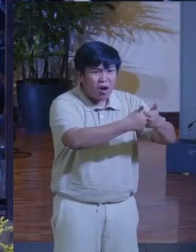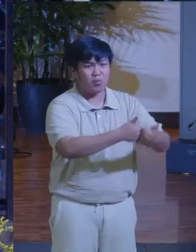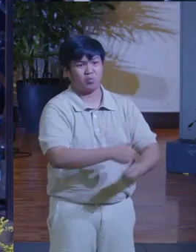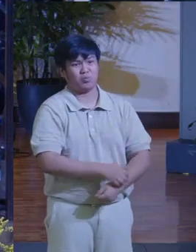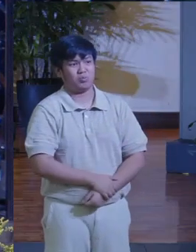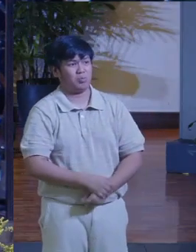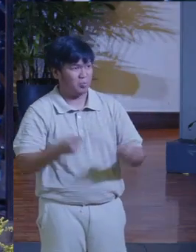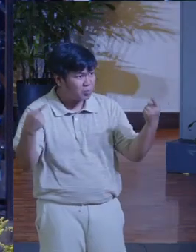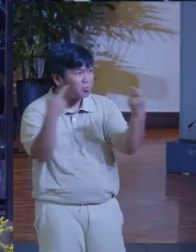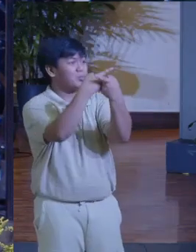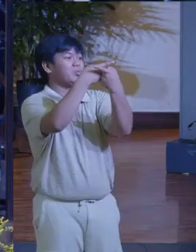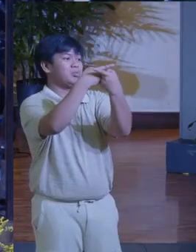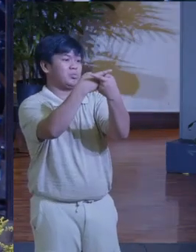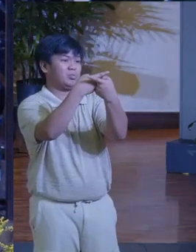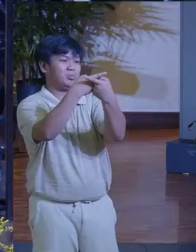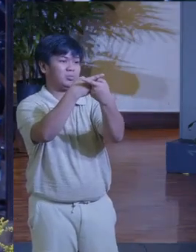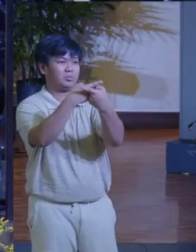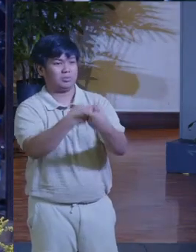sin?